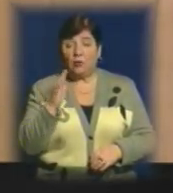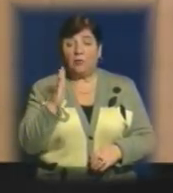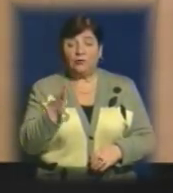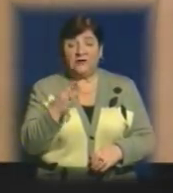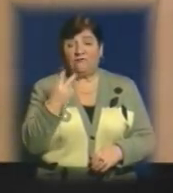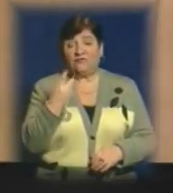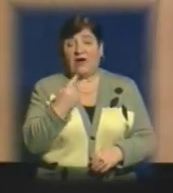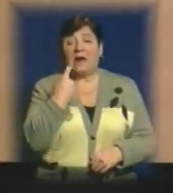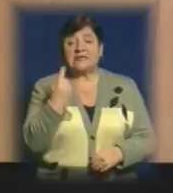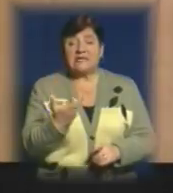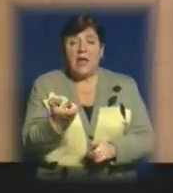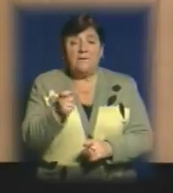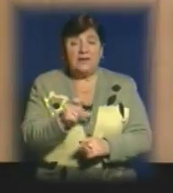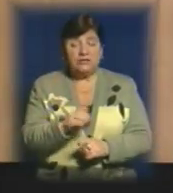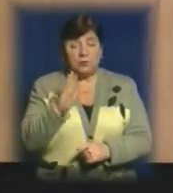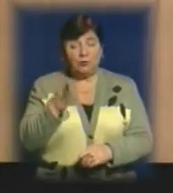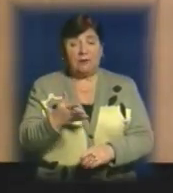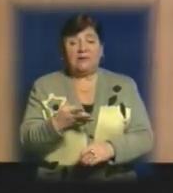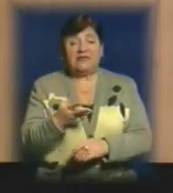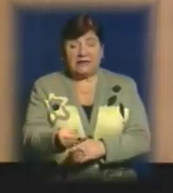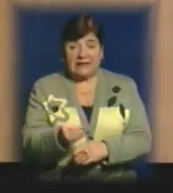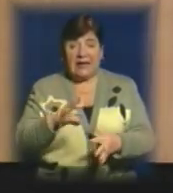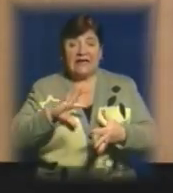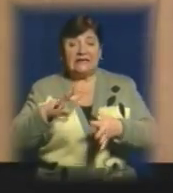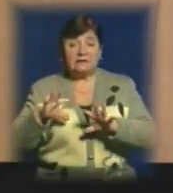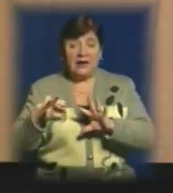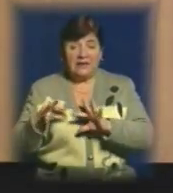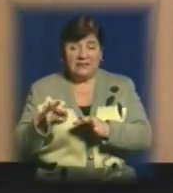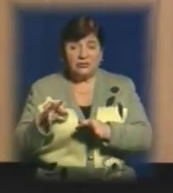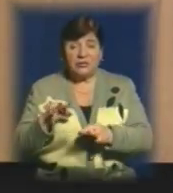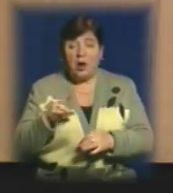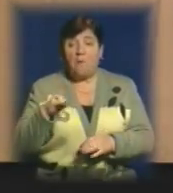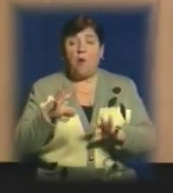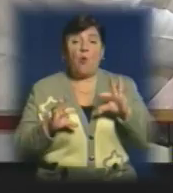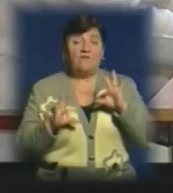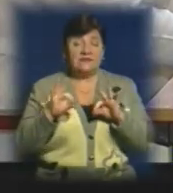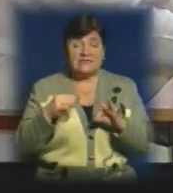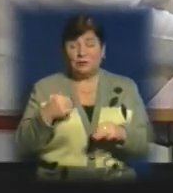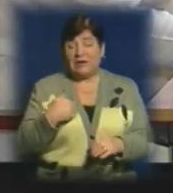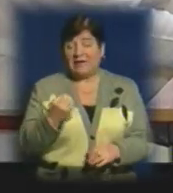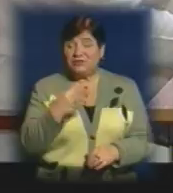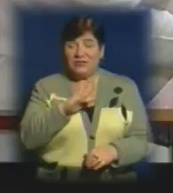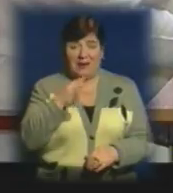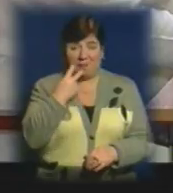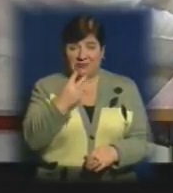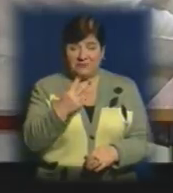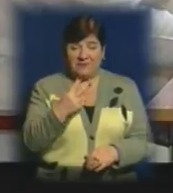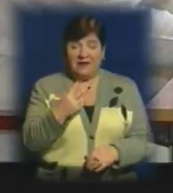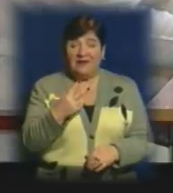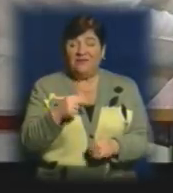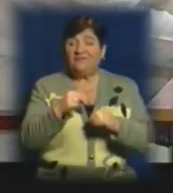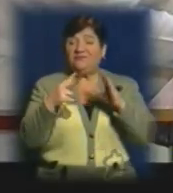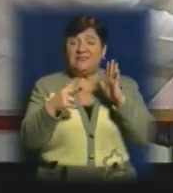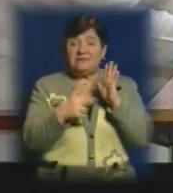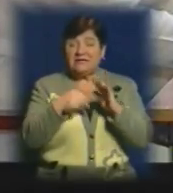2 рази більше буде платити. Поки що просто детальної розбивки по коефіцієнтам я ще не бачив. До 3-го кварталу